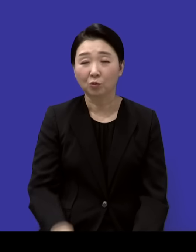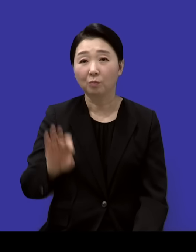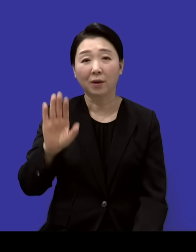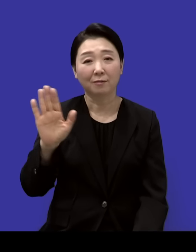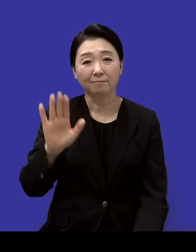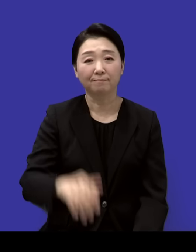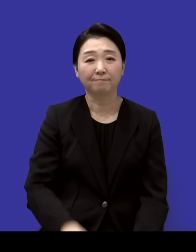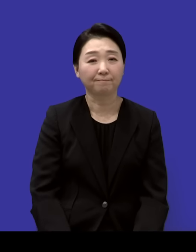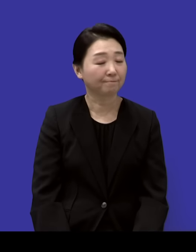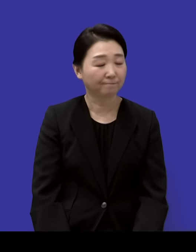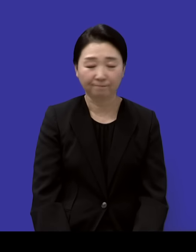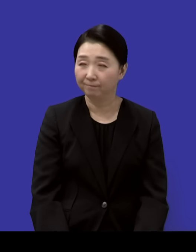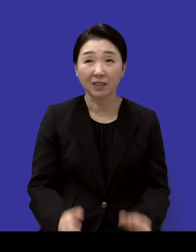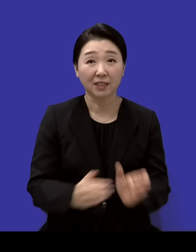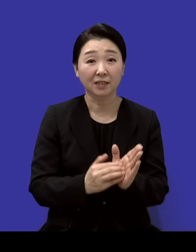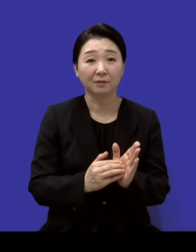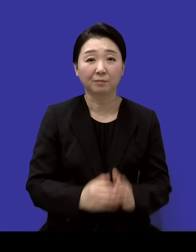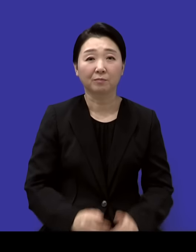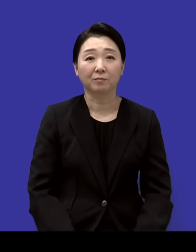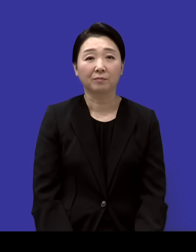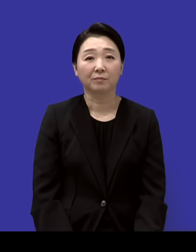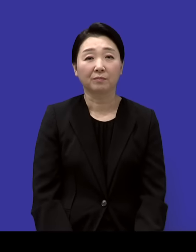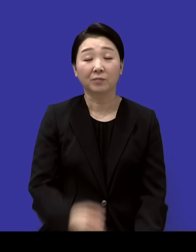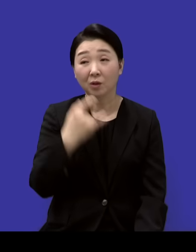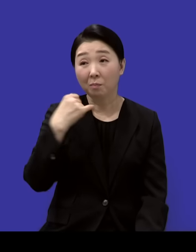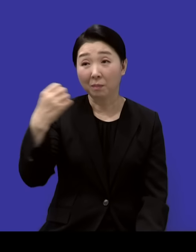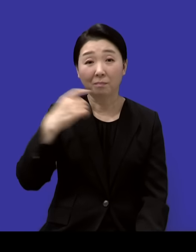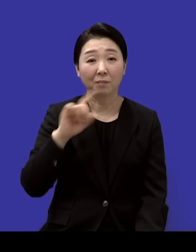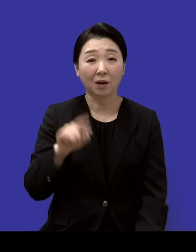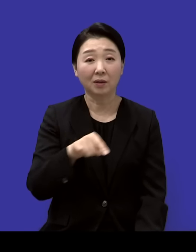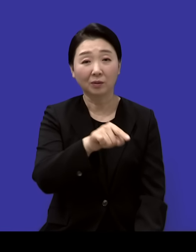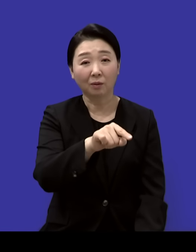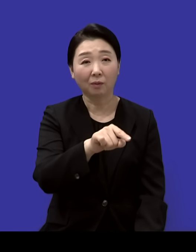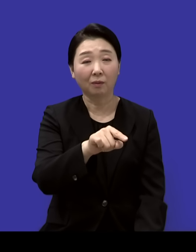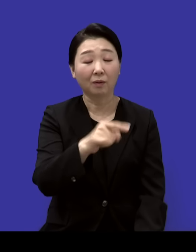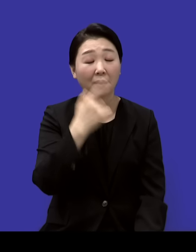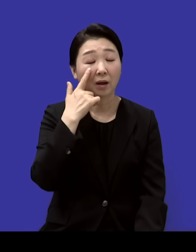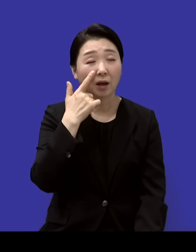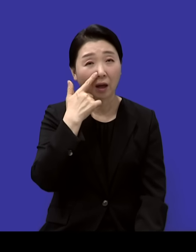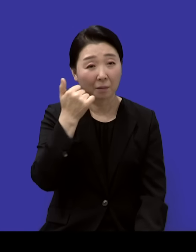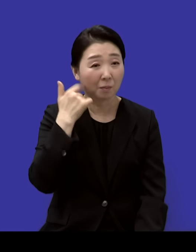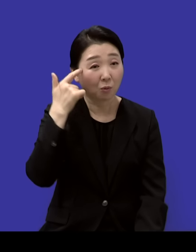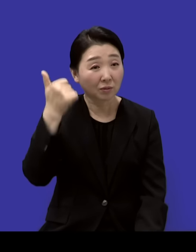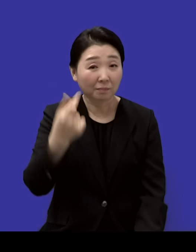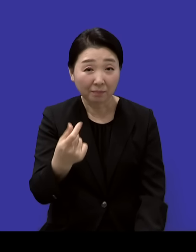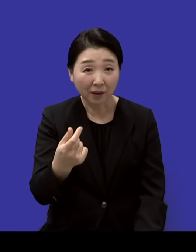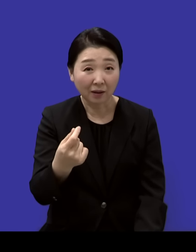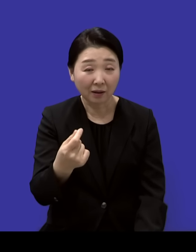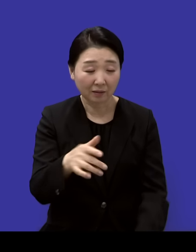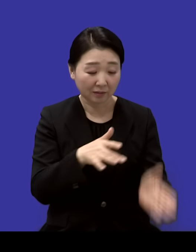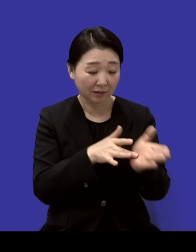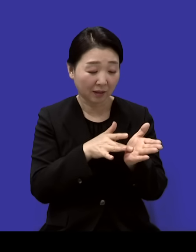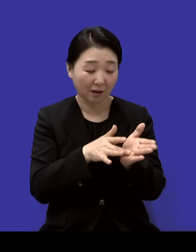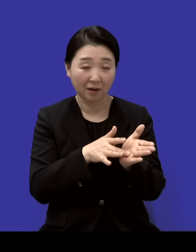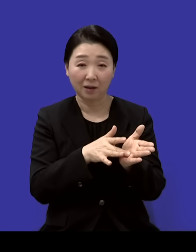못하니까. 근데 엄마가 저한테 그러시더라고요. 네가 그래도 아빠가 목사님인데 예.